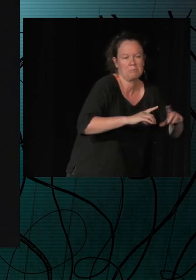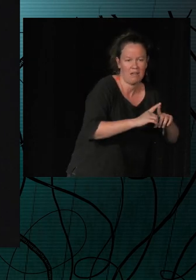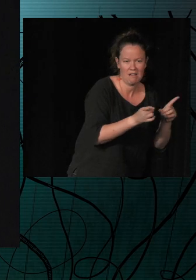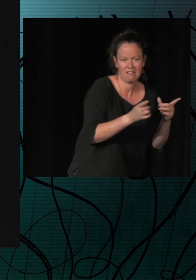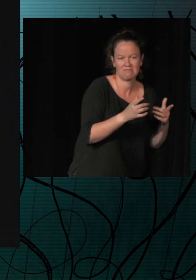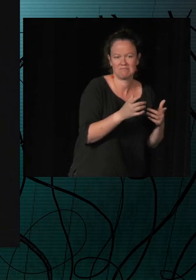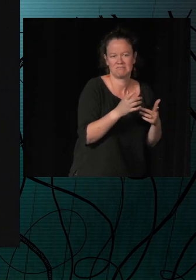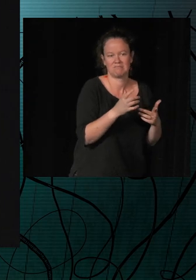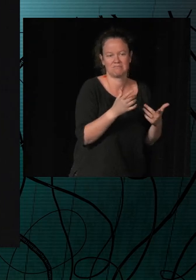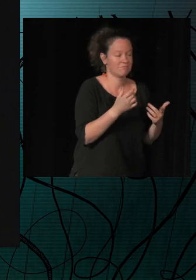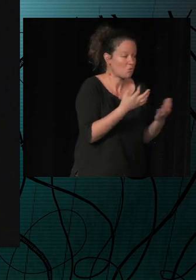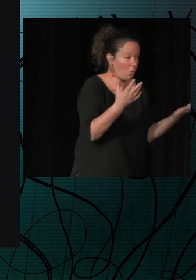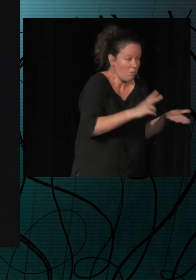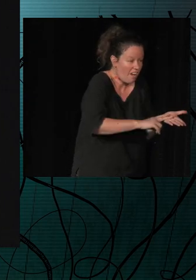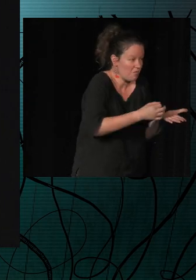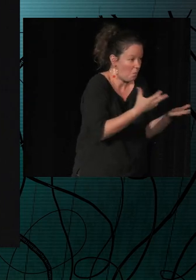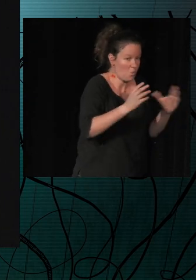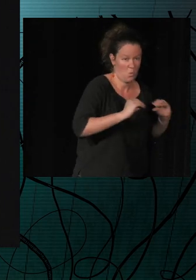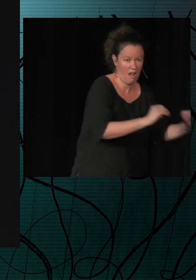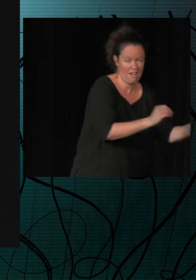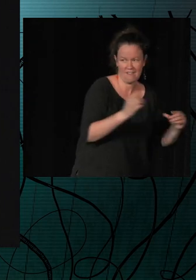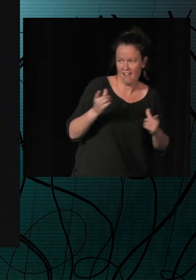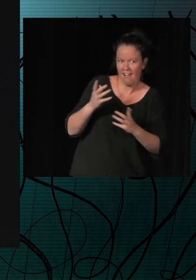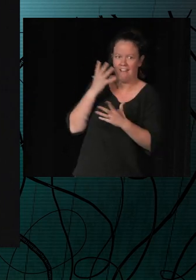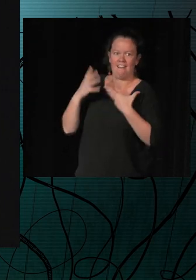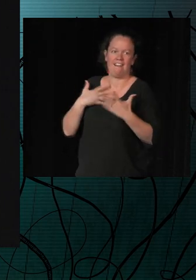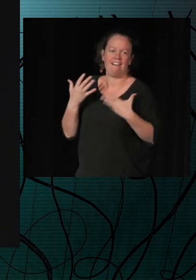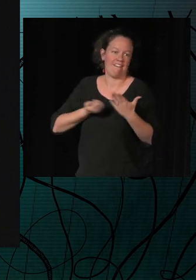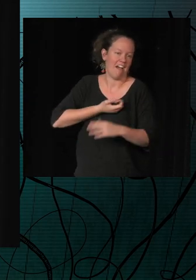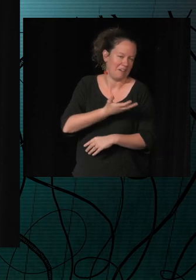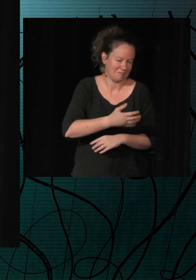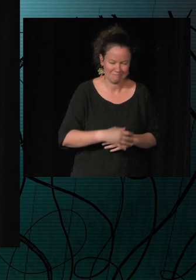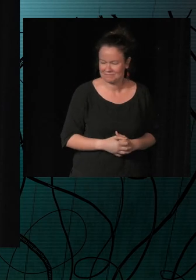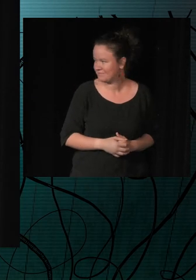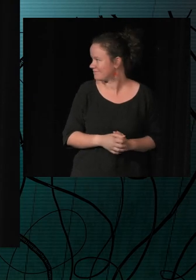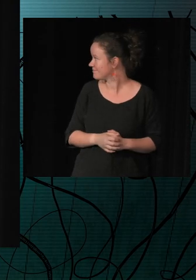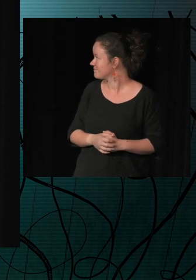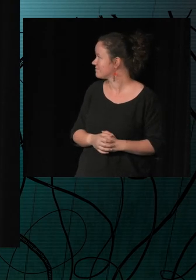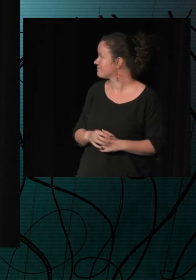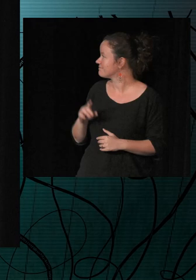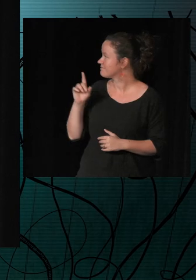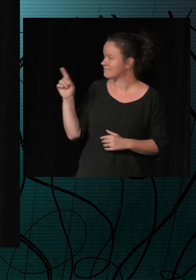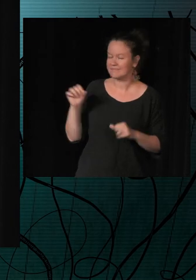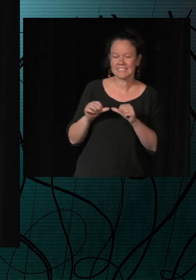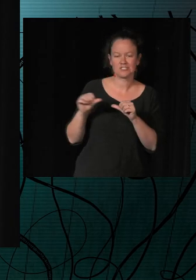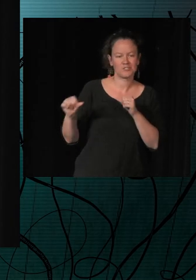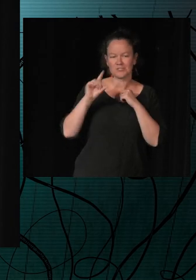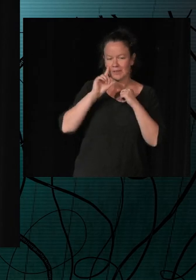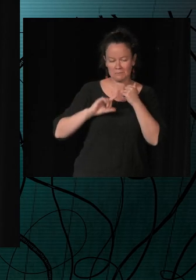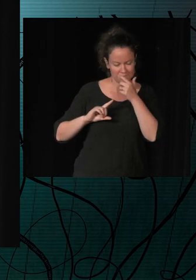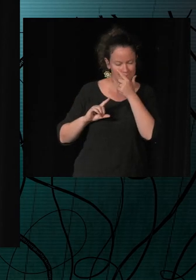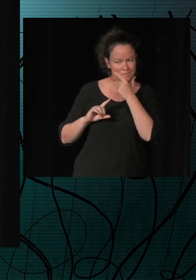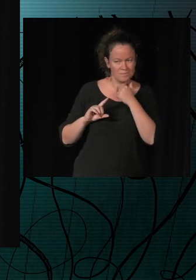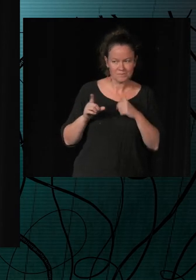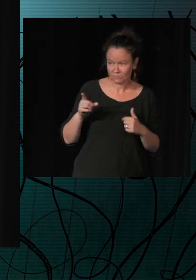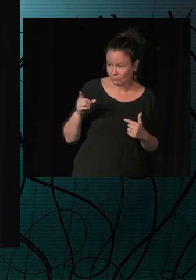point de vue strictement terre à terre quoi par exemple Laura est-ce que tu as la même approche qu'est-ce que tu viens chercher dans l'aurereur en tant que joueuse et dans le cadre